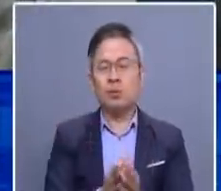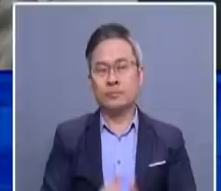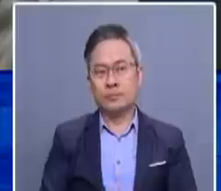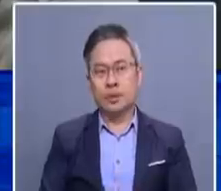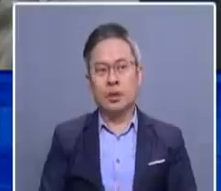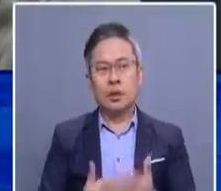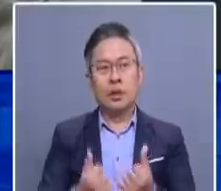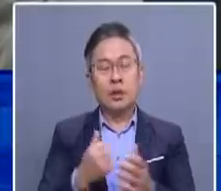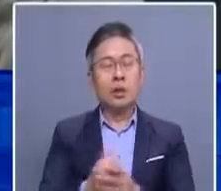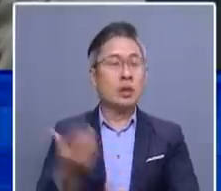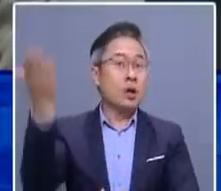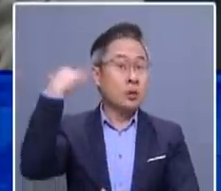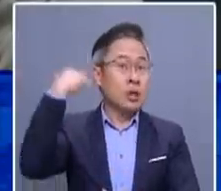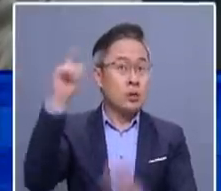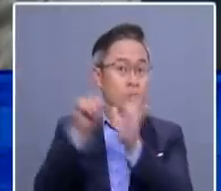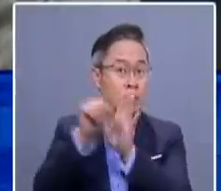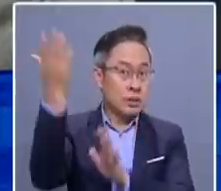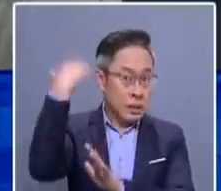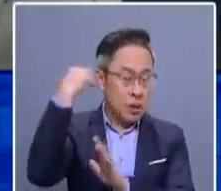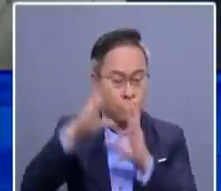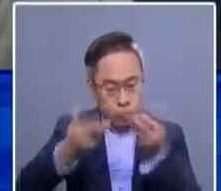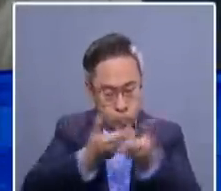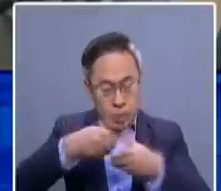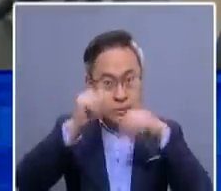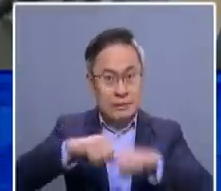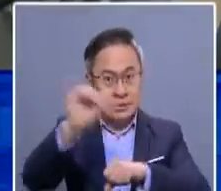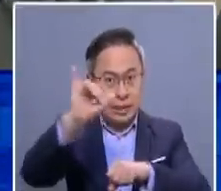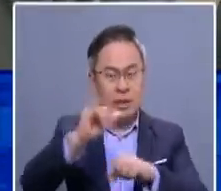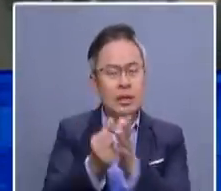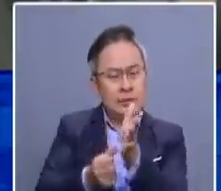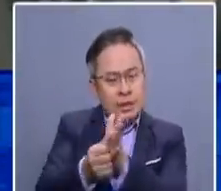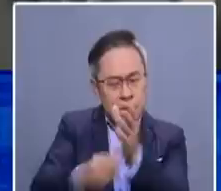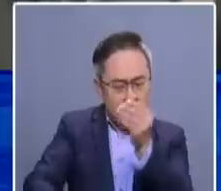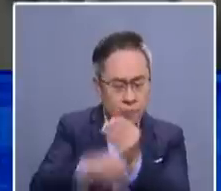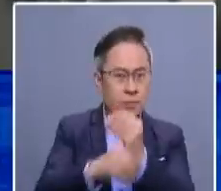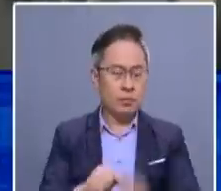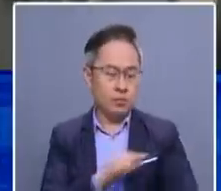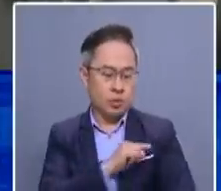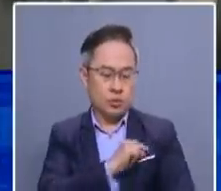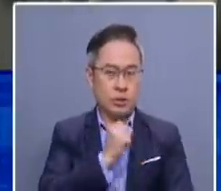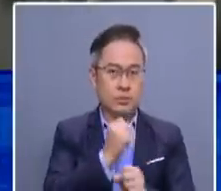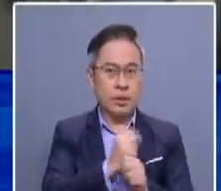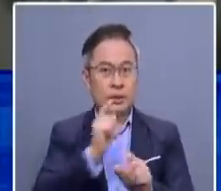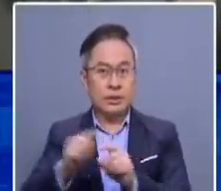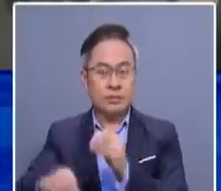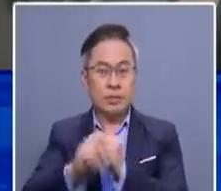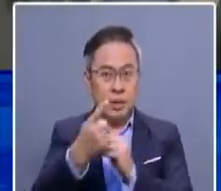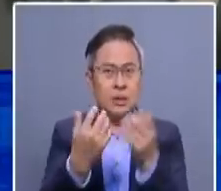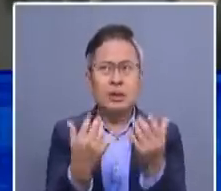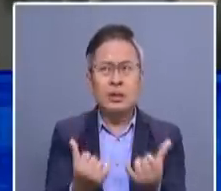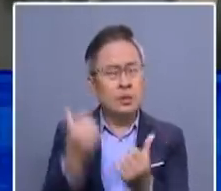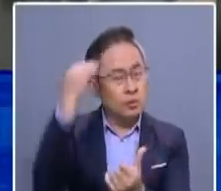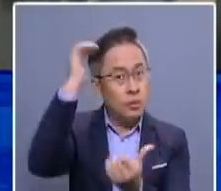าจหน้าที่ของผู้ที่จะเข้ามานั่งในตำแหน่งที่เปิดขึ้นมาใหม่มีรายงานว่านายพลตำรวจที่จะถูกยกย้ายเ